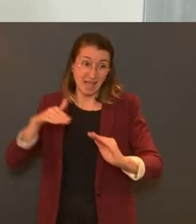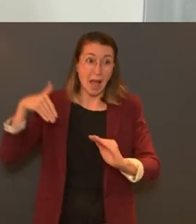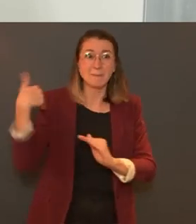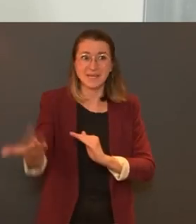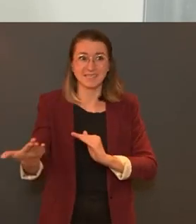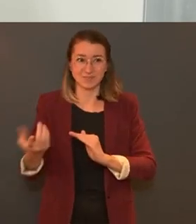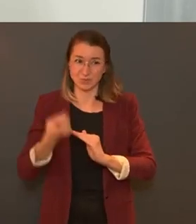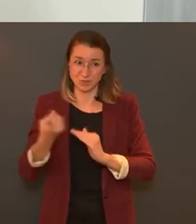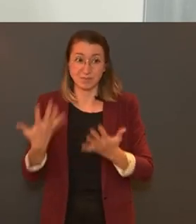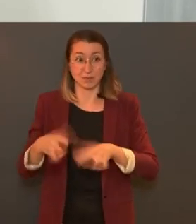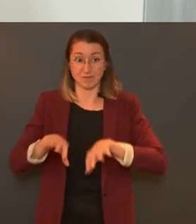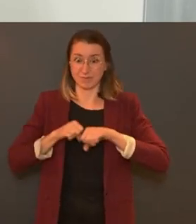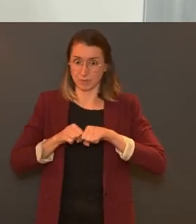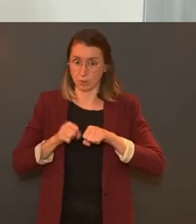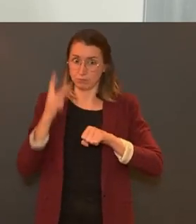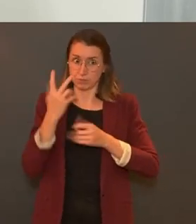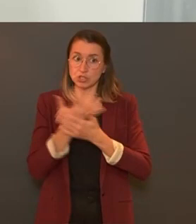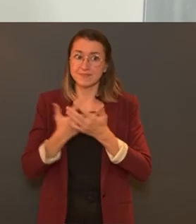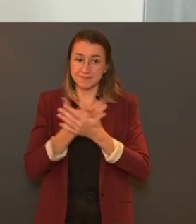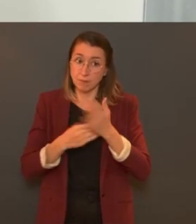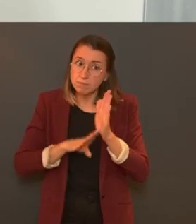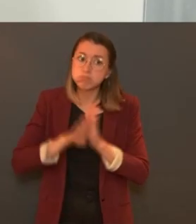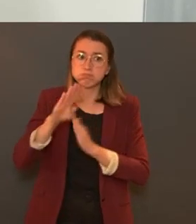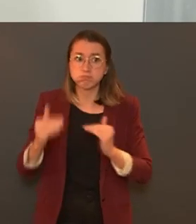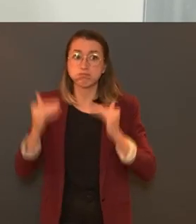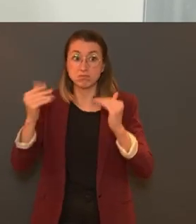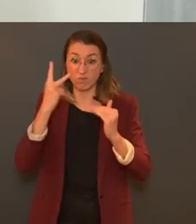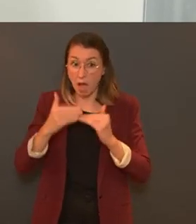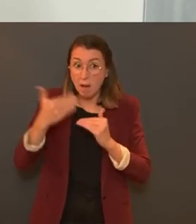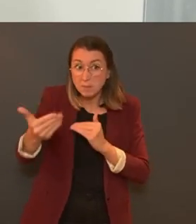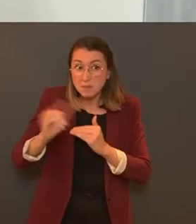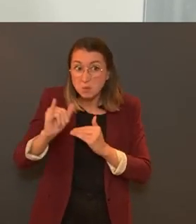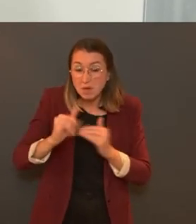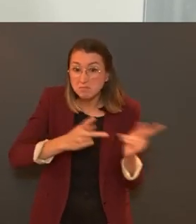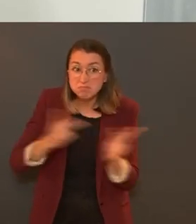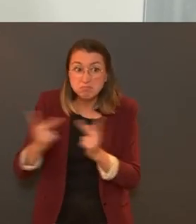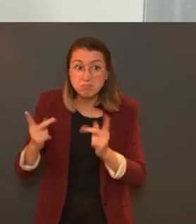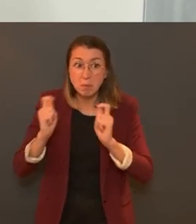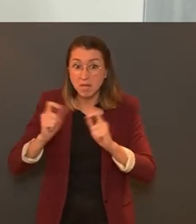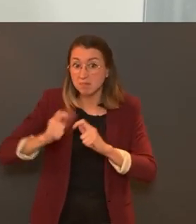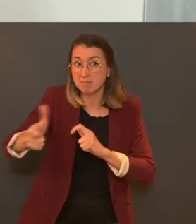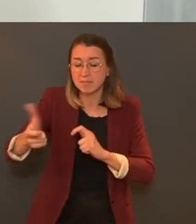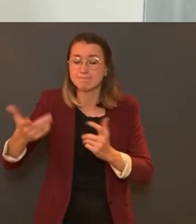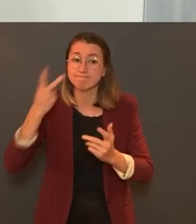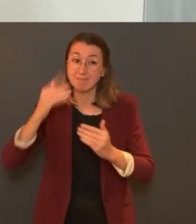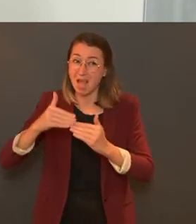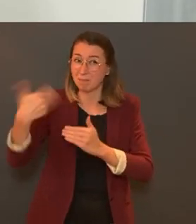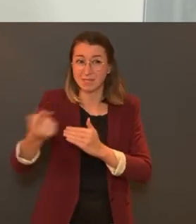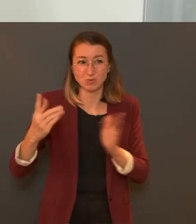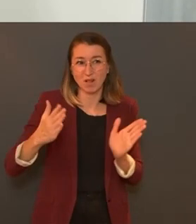rapidement et enfin que la situation épidémiologique peut se dégrader brusquement. N'oublions pas non